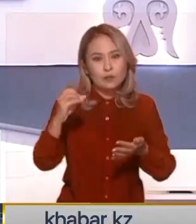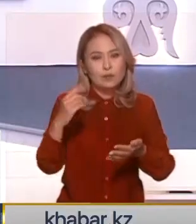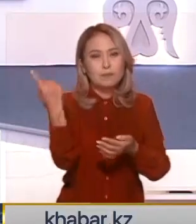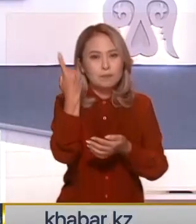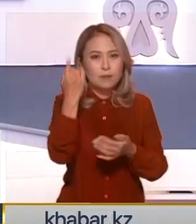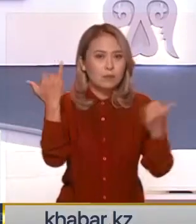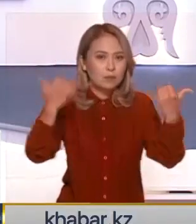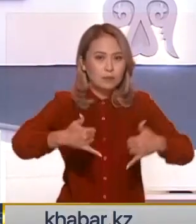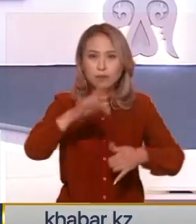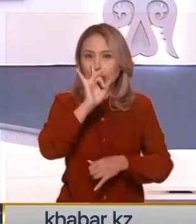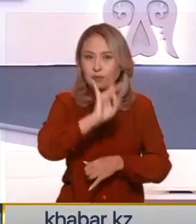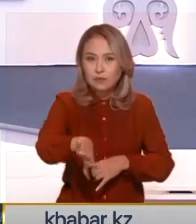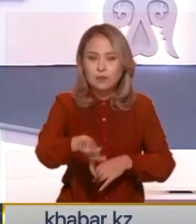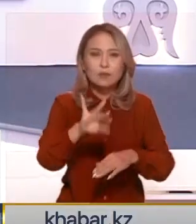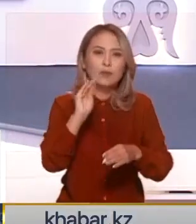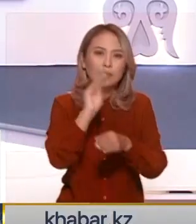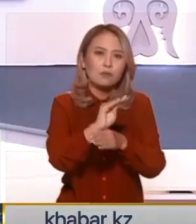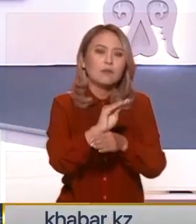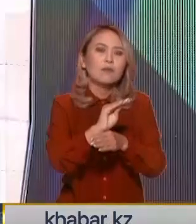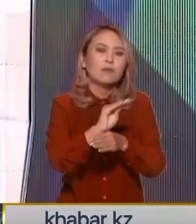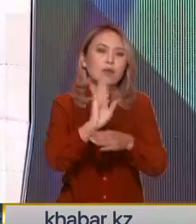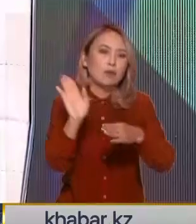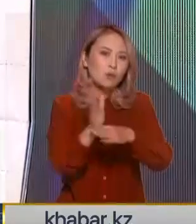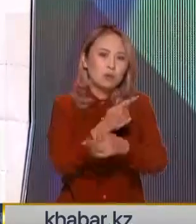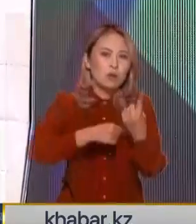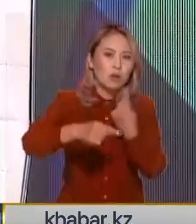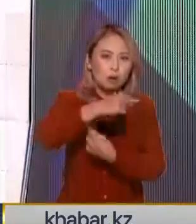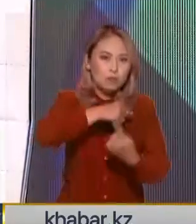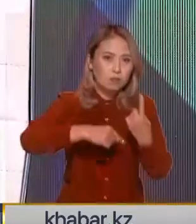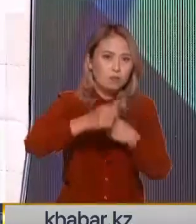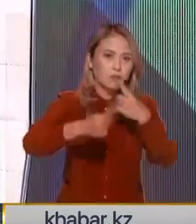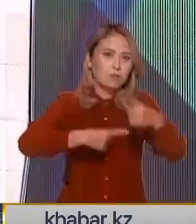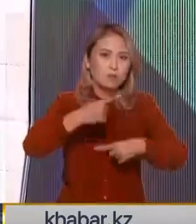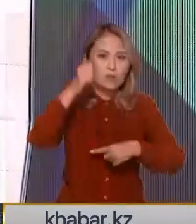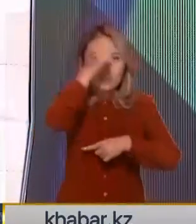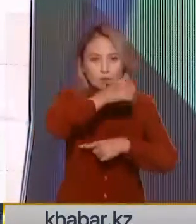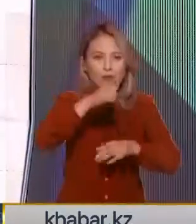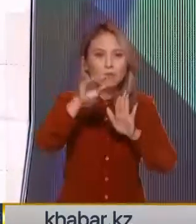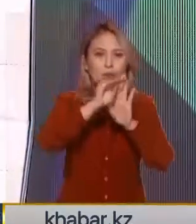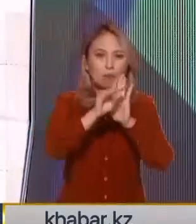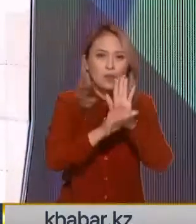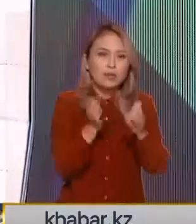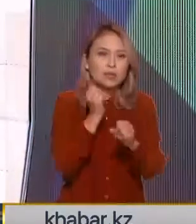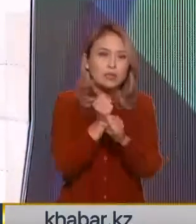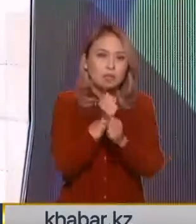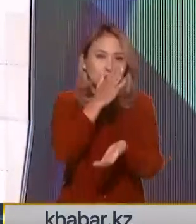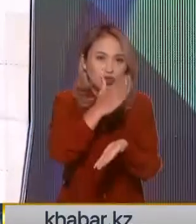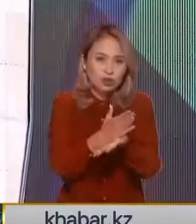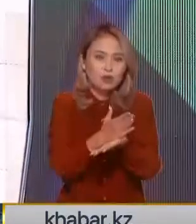біріншіден құйылмайды өзерге и абороттан алынады. Келесі жылдан мына программадар бәрі жасалып атыр,